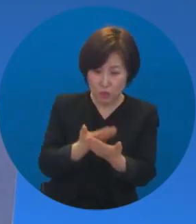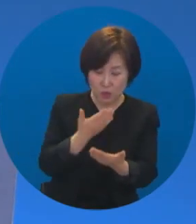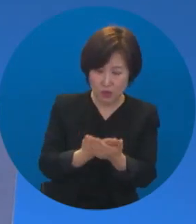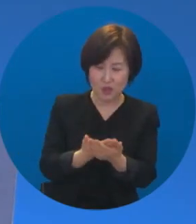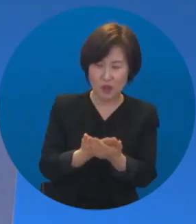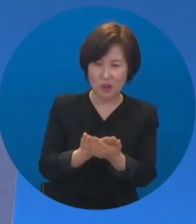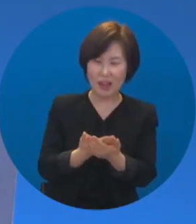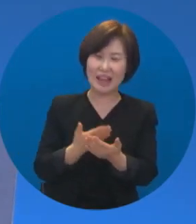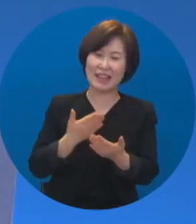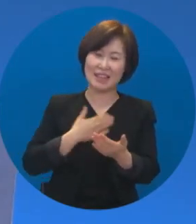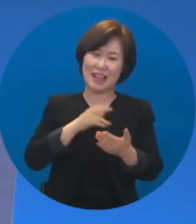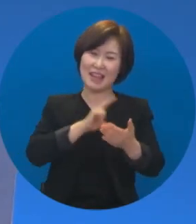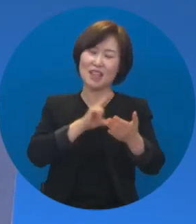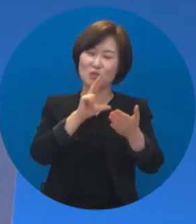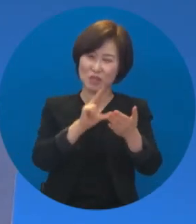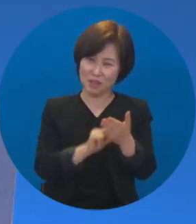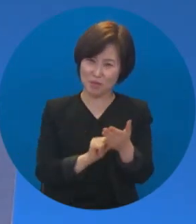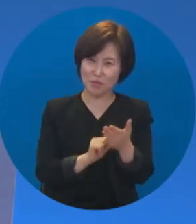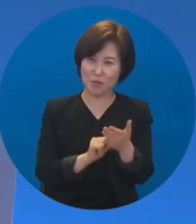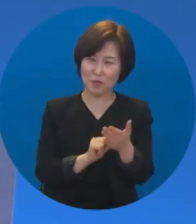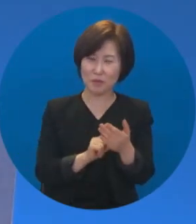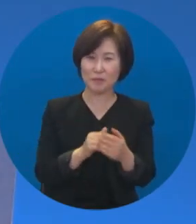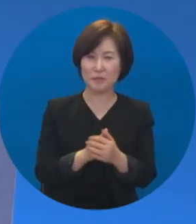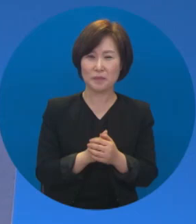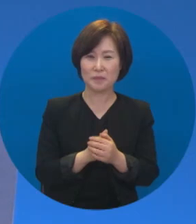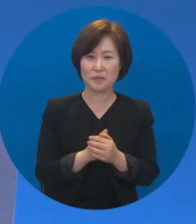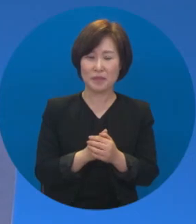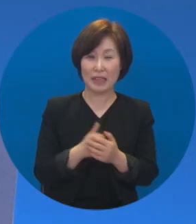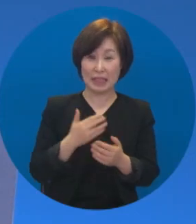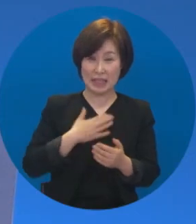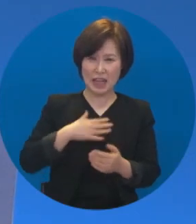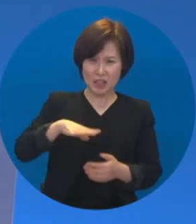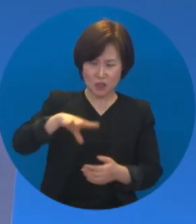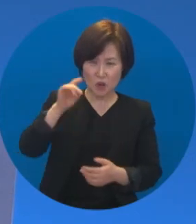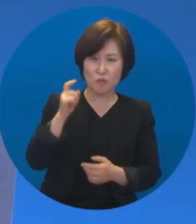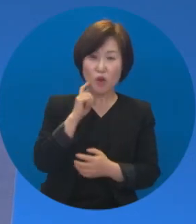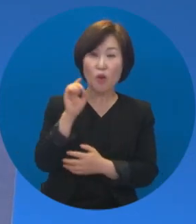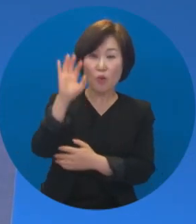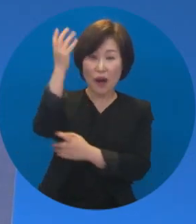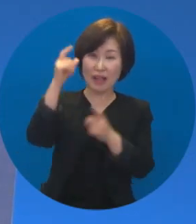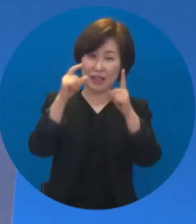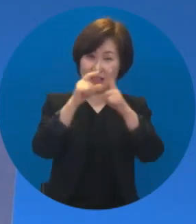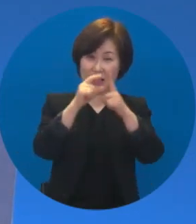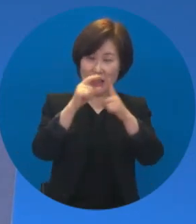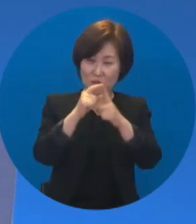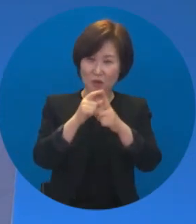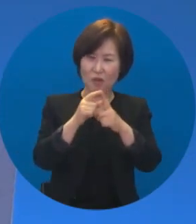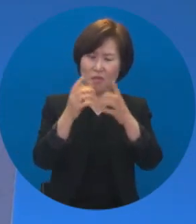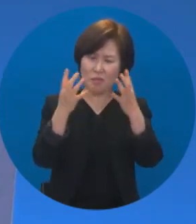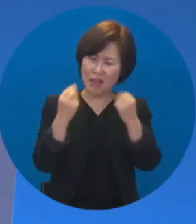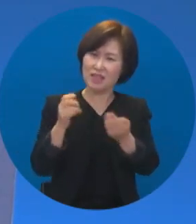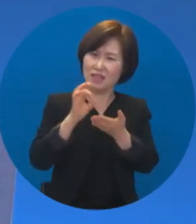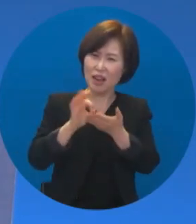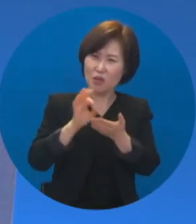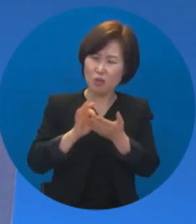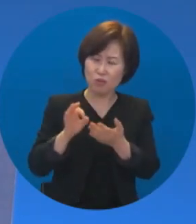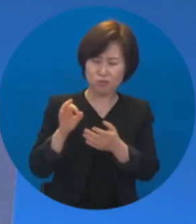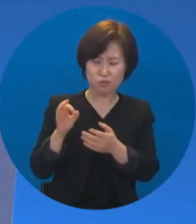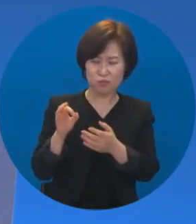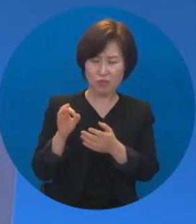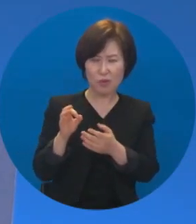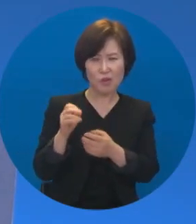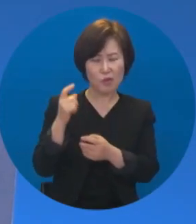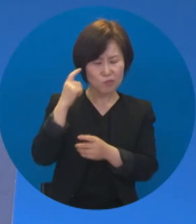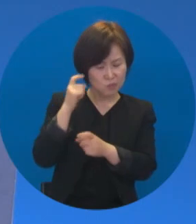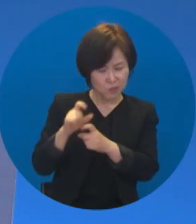기도의 제목이었습니다. 제가 처음 영광이라는 단어에 대해서 많이 쓰고 고민하게 됐던